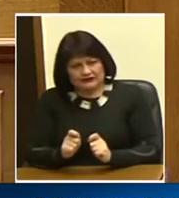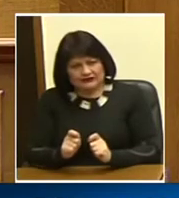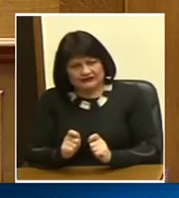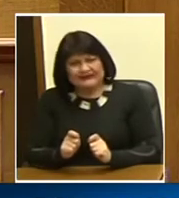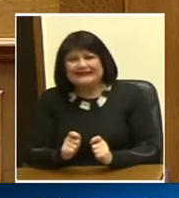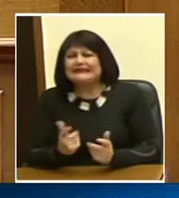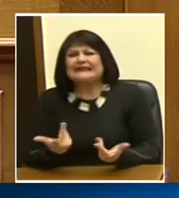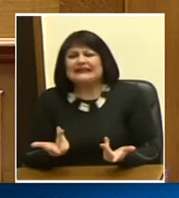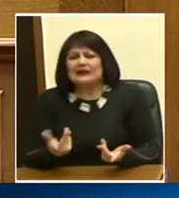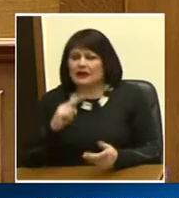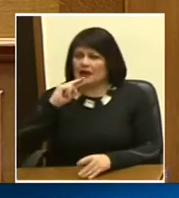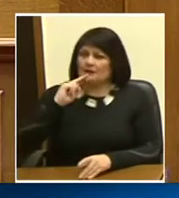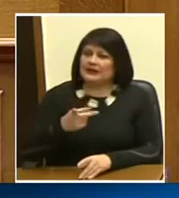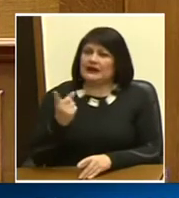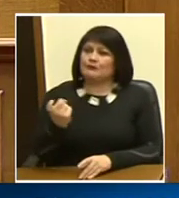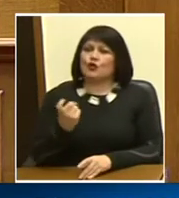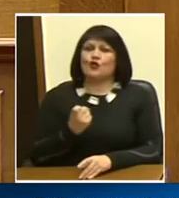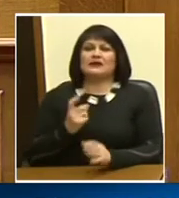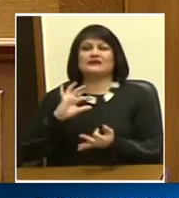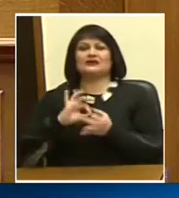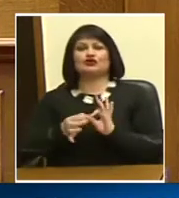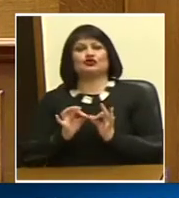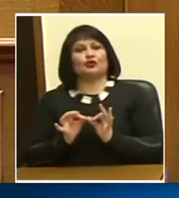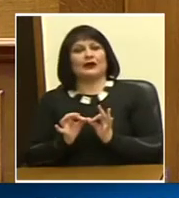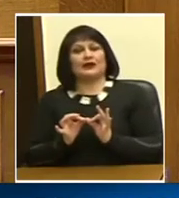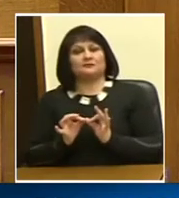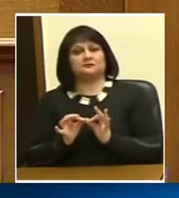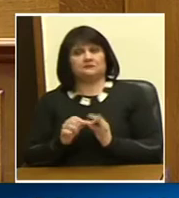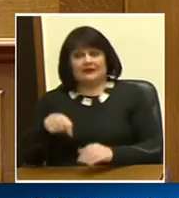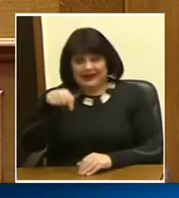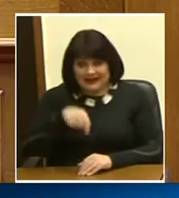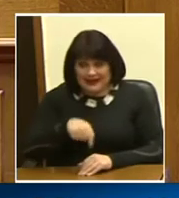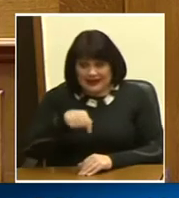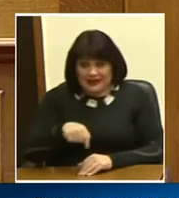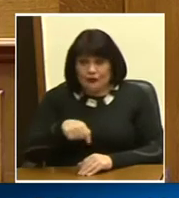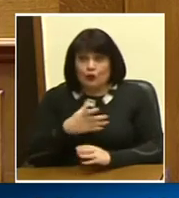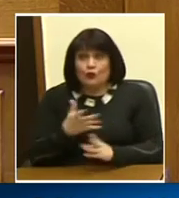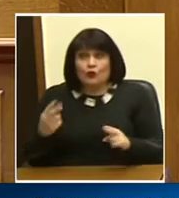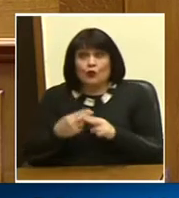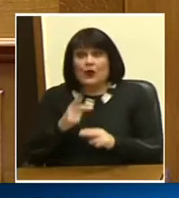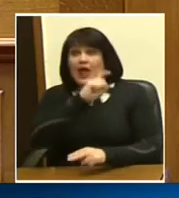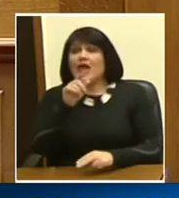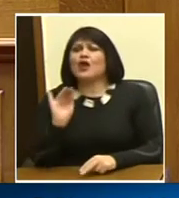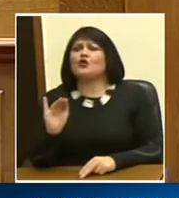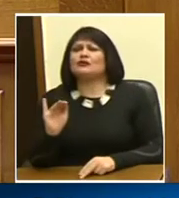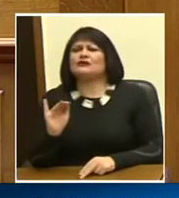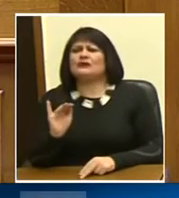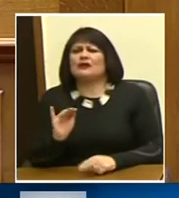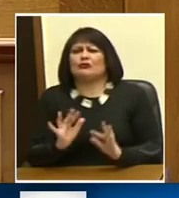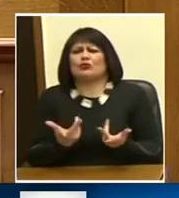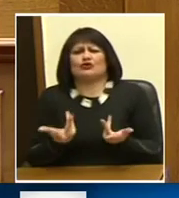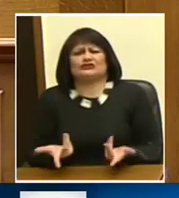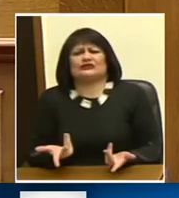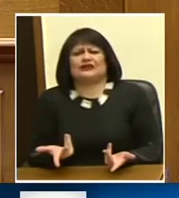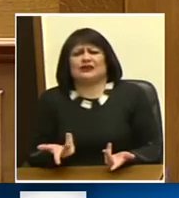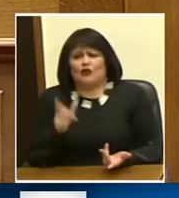απαντάει στις προκλήσεις της ιστορίας. Εδώ τίθεται το μεγάλο ερώτημα. Πώς και τι